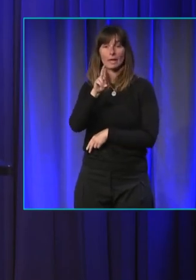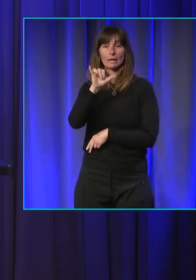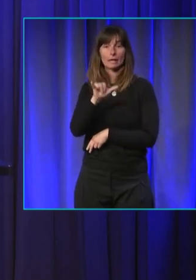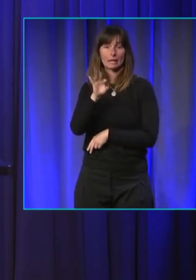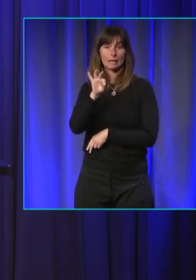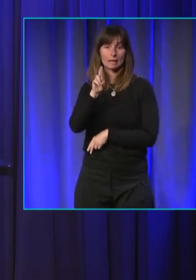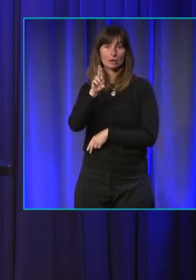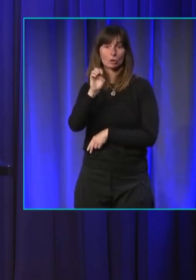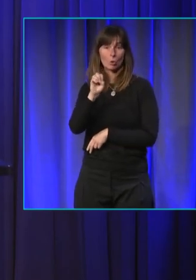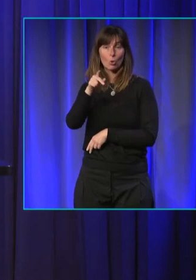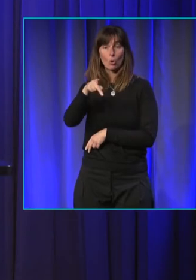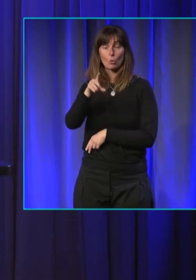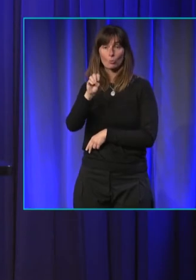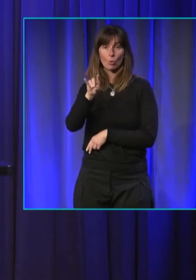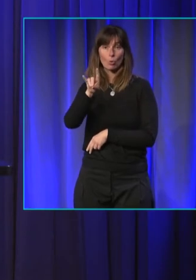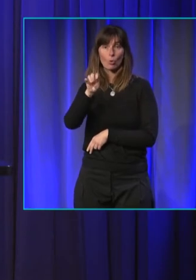qui facilite,